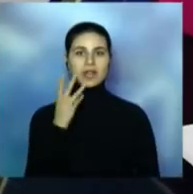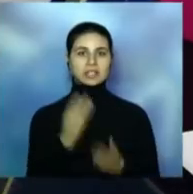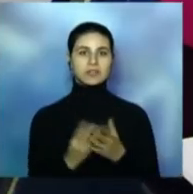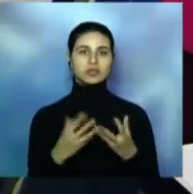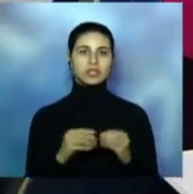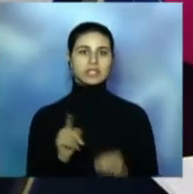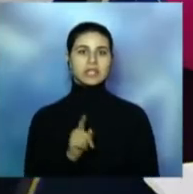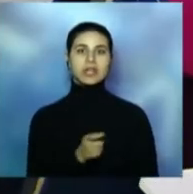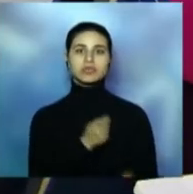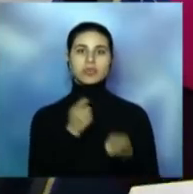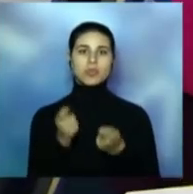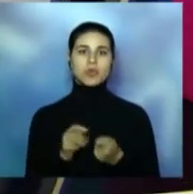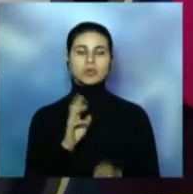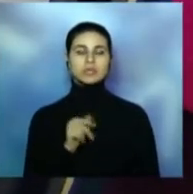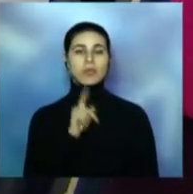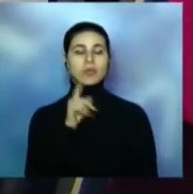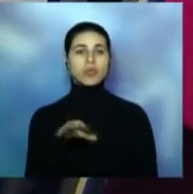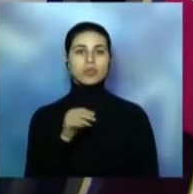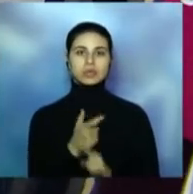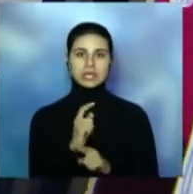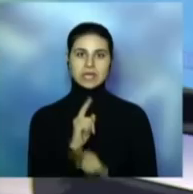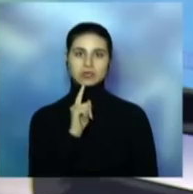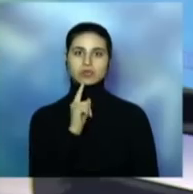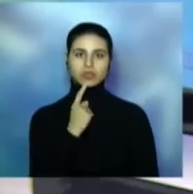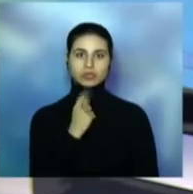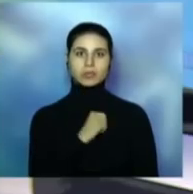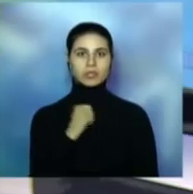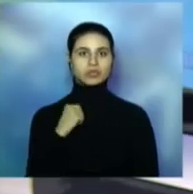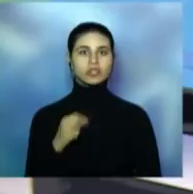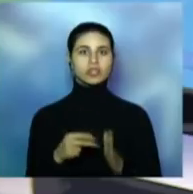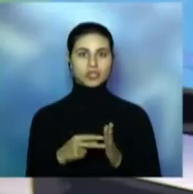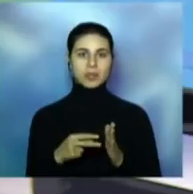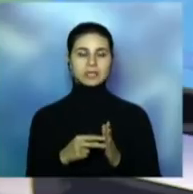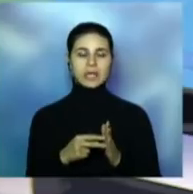ოჯახიდან რაღაც მოაქვს და მოზარდისთვის ძალიან რთულდება თვითშეფასების